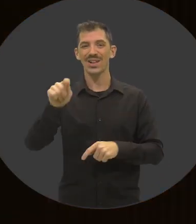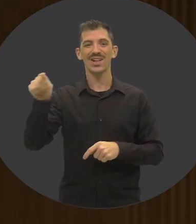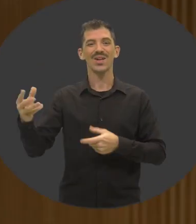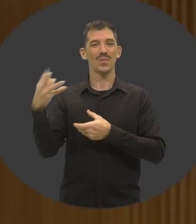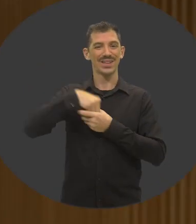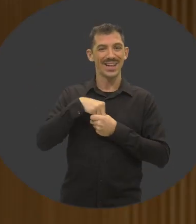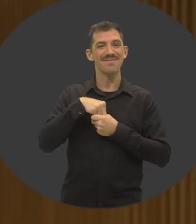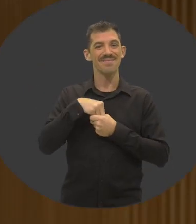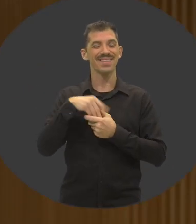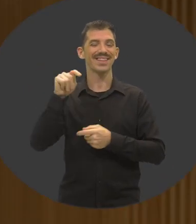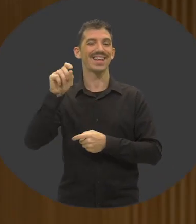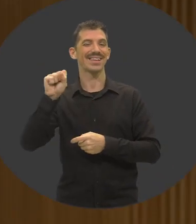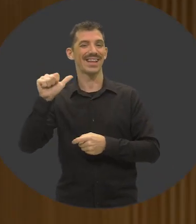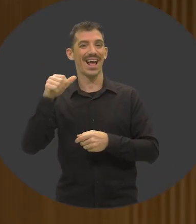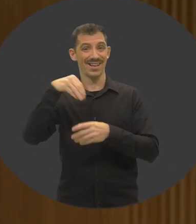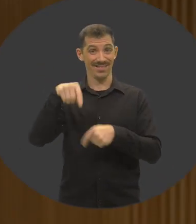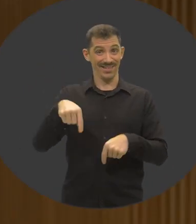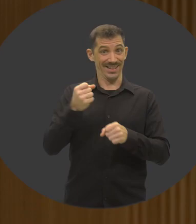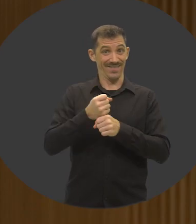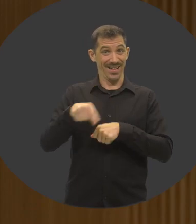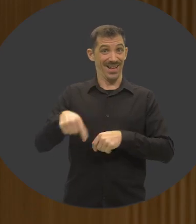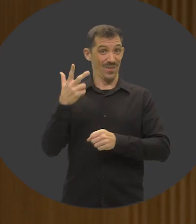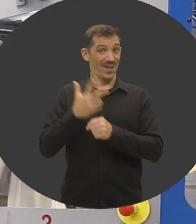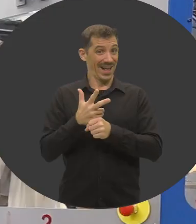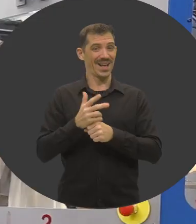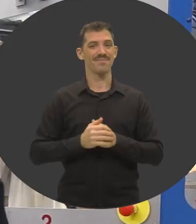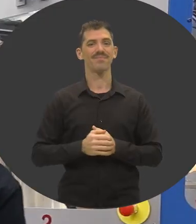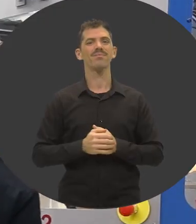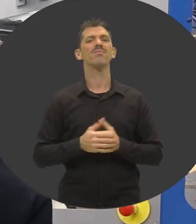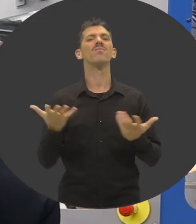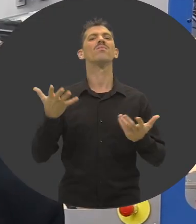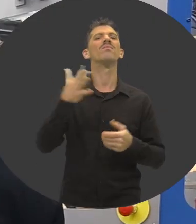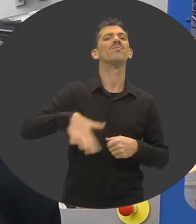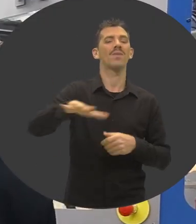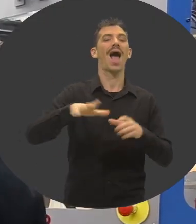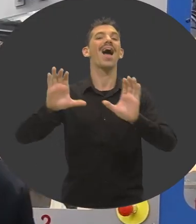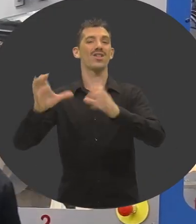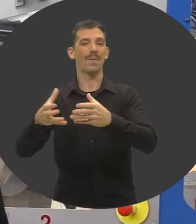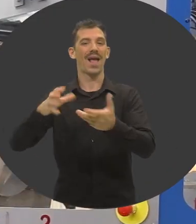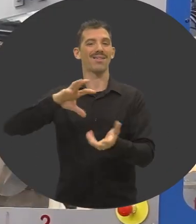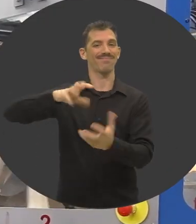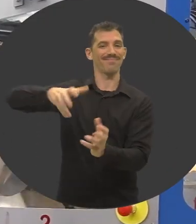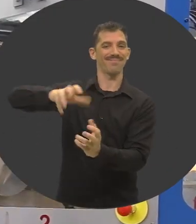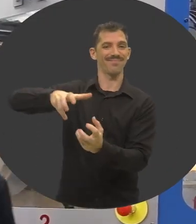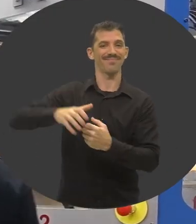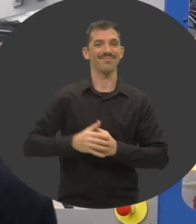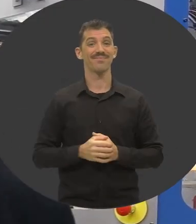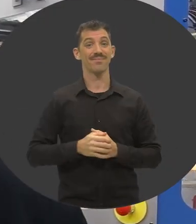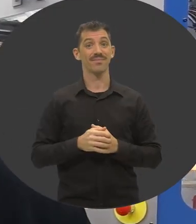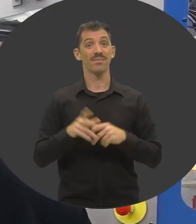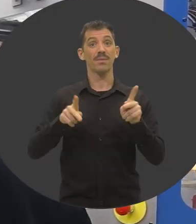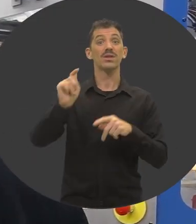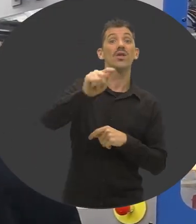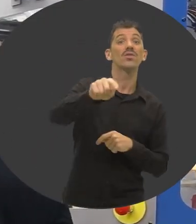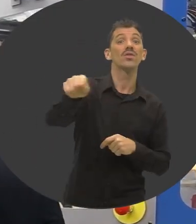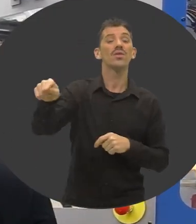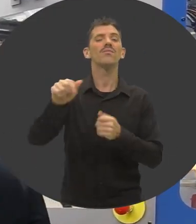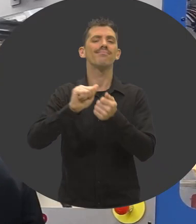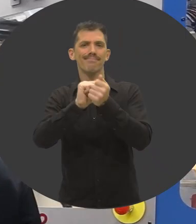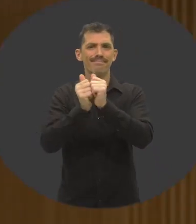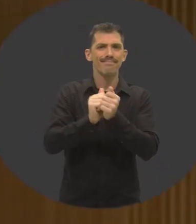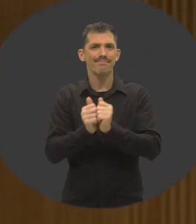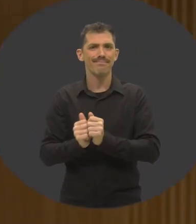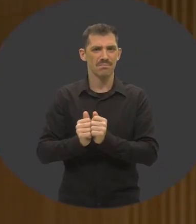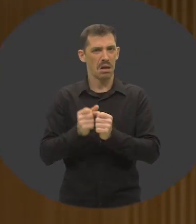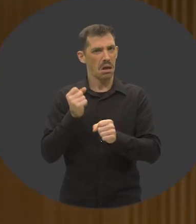Lorraine-Élisabeth. Présentement à l'emploi, nous avons 3 personnes qui ont le spectre de l'autisme, qui travaillent ici à l'hôtel dans notre département de la buanderie. Pour